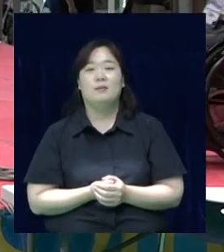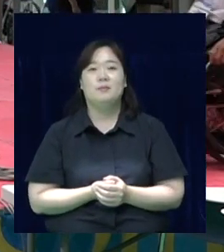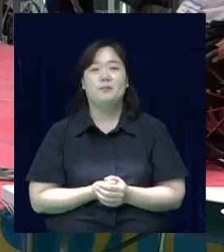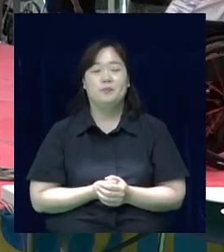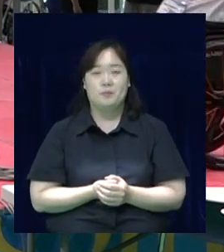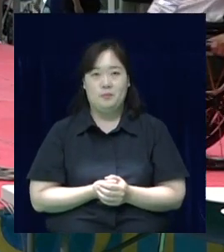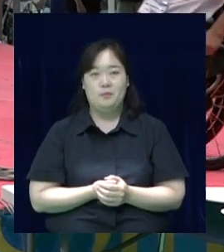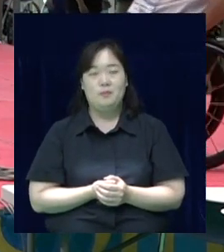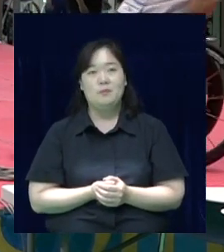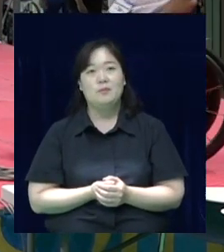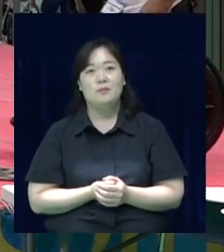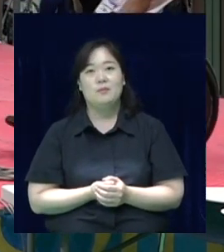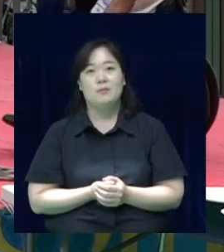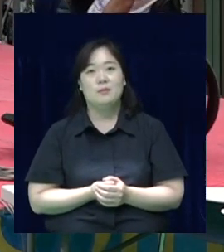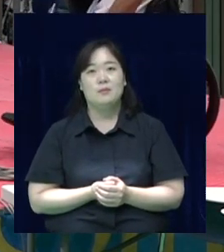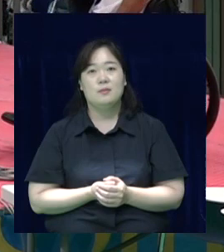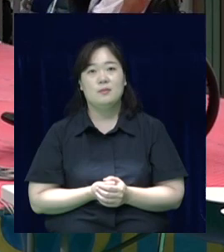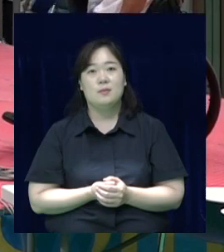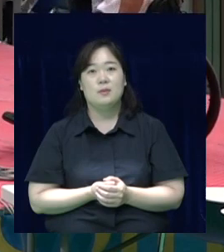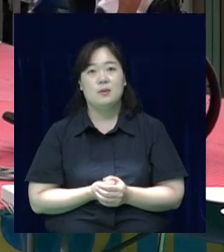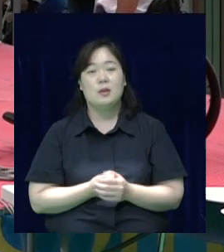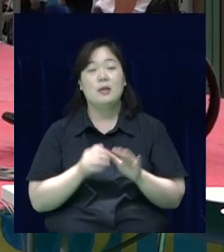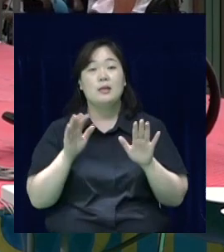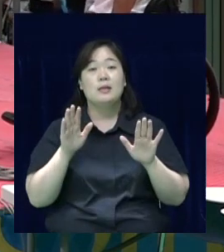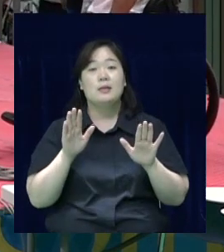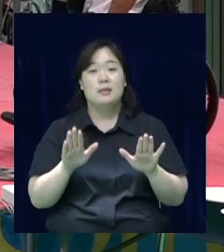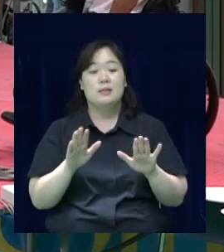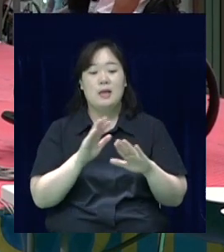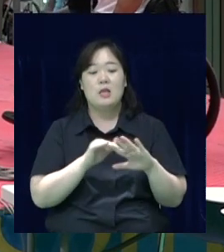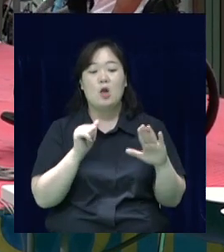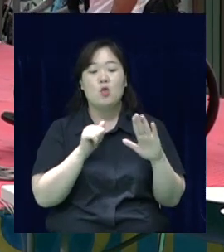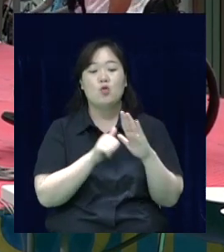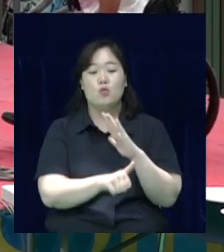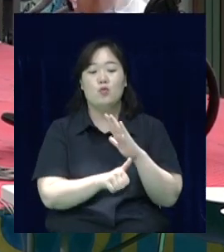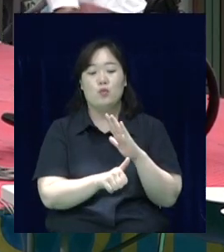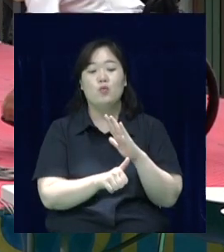부분을 또 알아주셨으면 좋겠고요. 이제 선수들